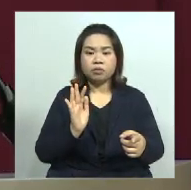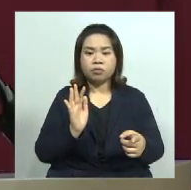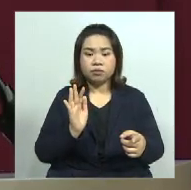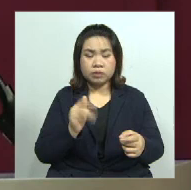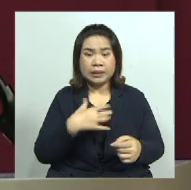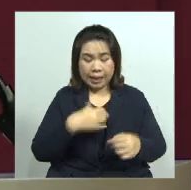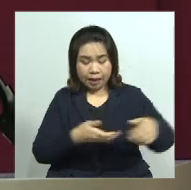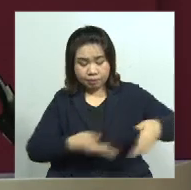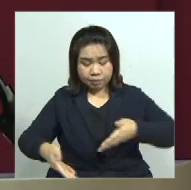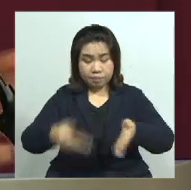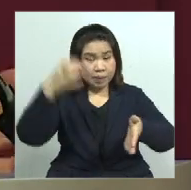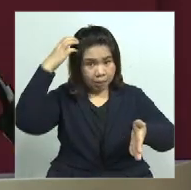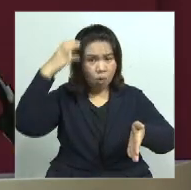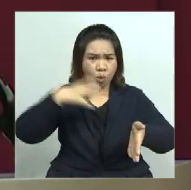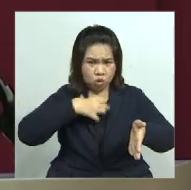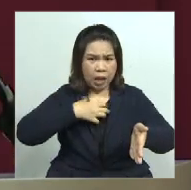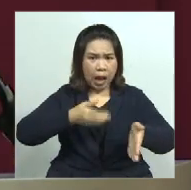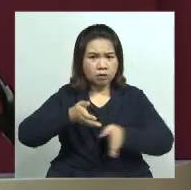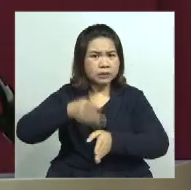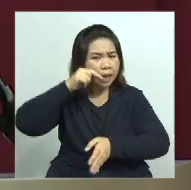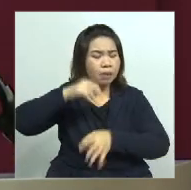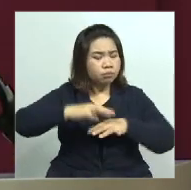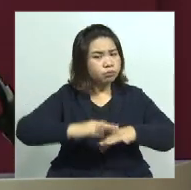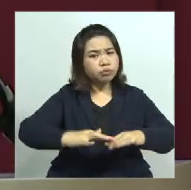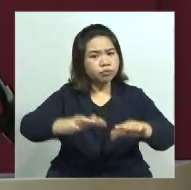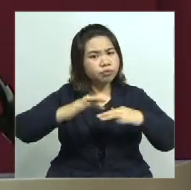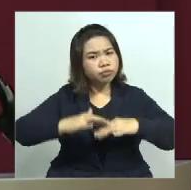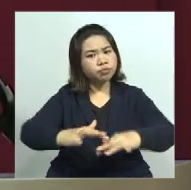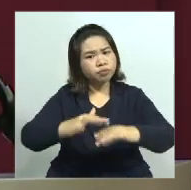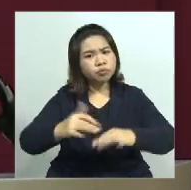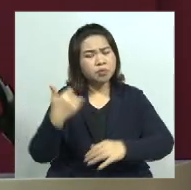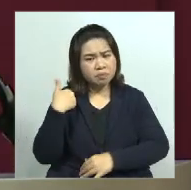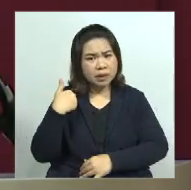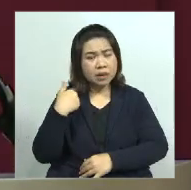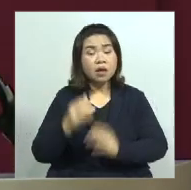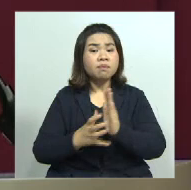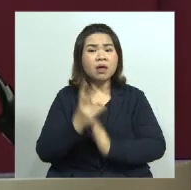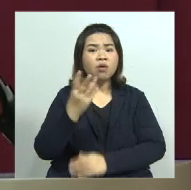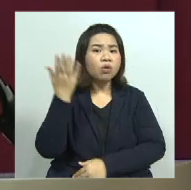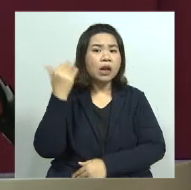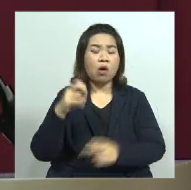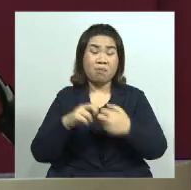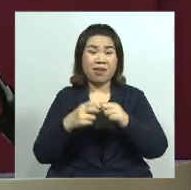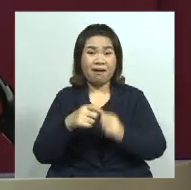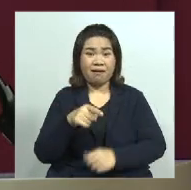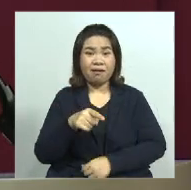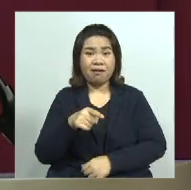ลำน้ำโขงอย่างที่เป็นมาเมื่อ2อาทิตย์ที่แล้วนะก็ถือว่าเป็นเรื่องหนึ่ง